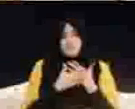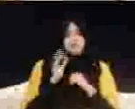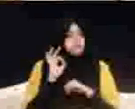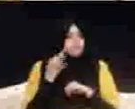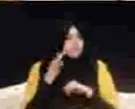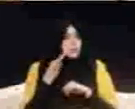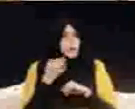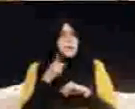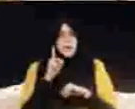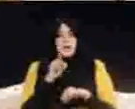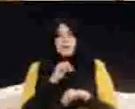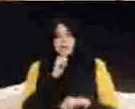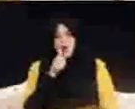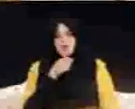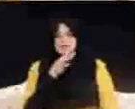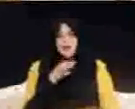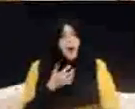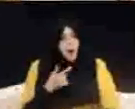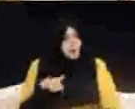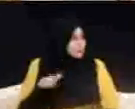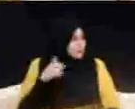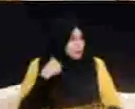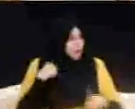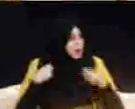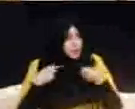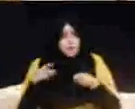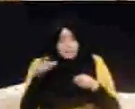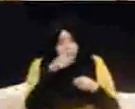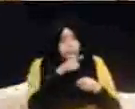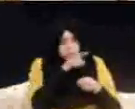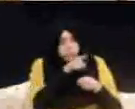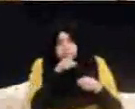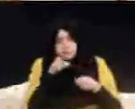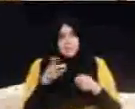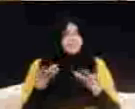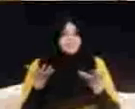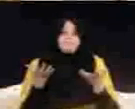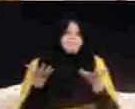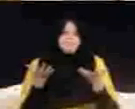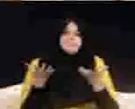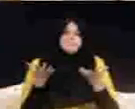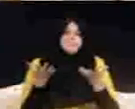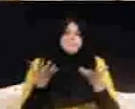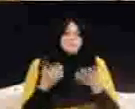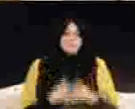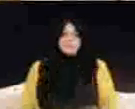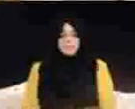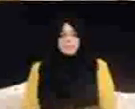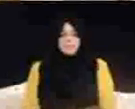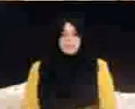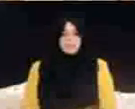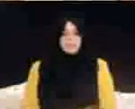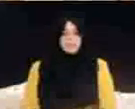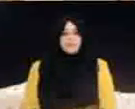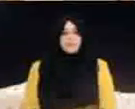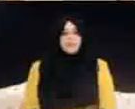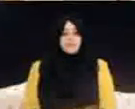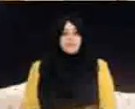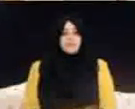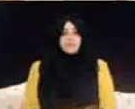مهم، ولكن بلا إلزام، وقد قلت مؤكد وأكد، دون استخدام لسيف الحياة، هذا هو